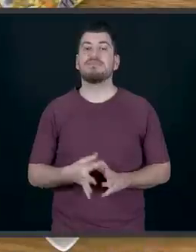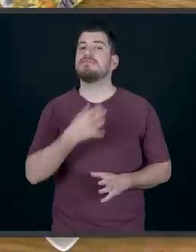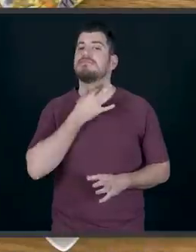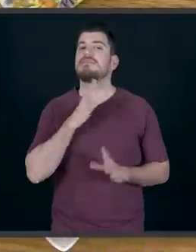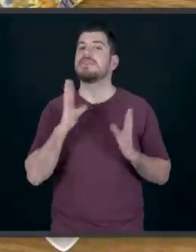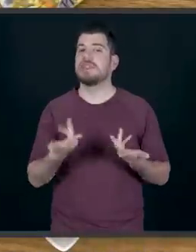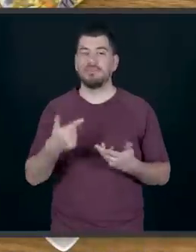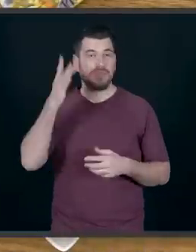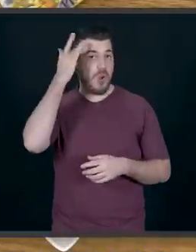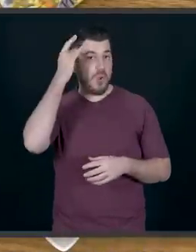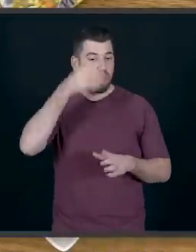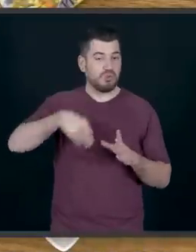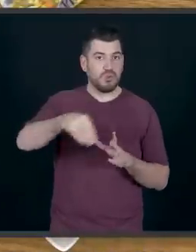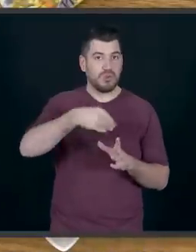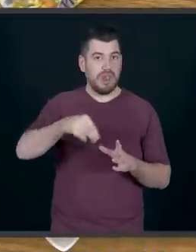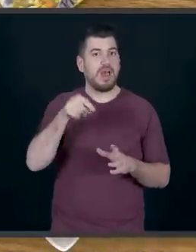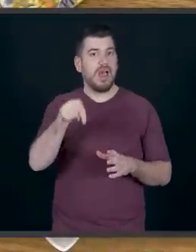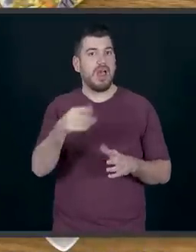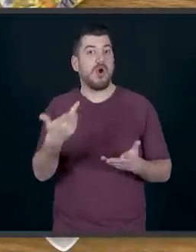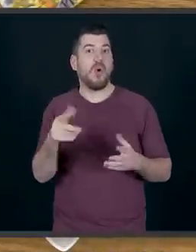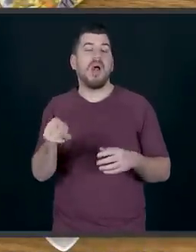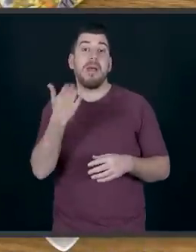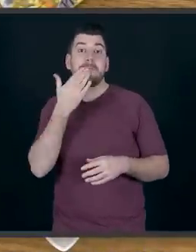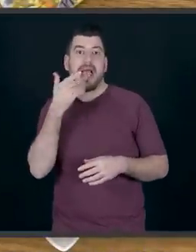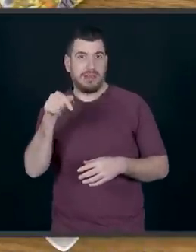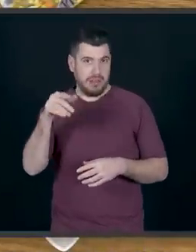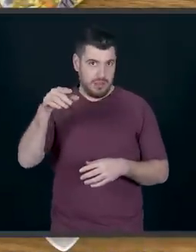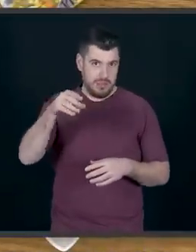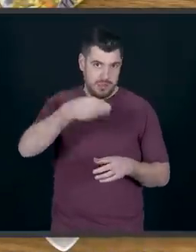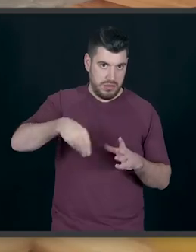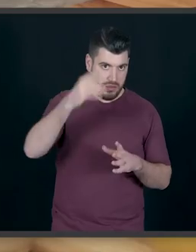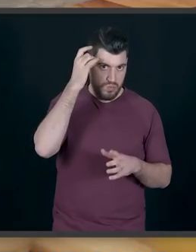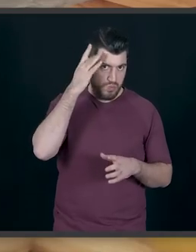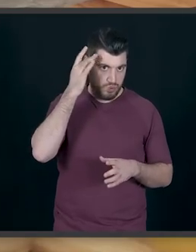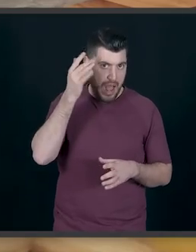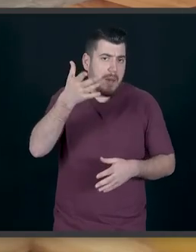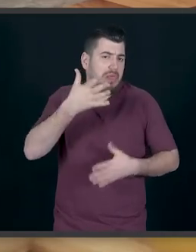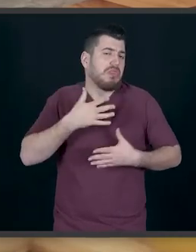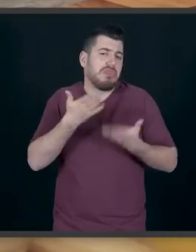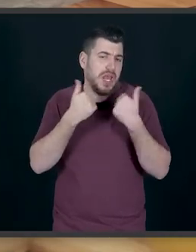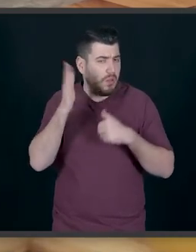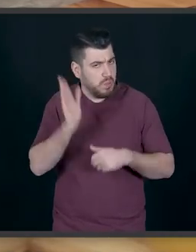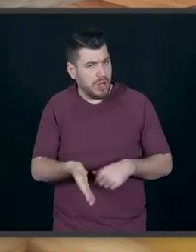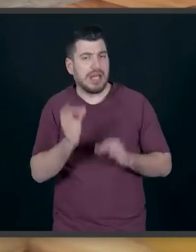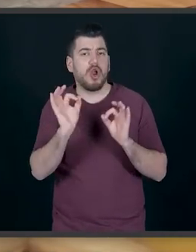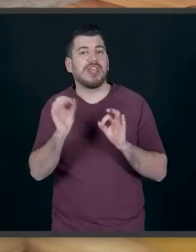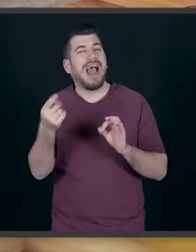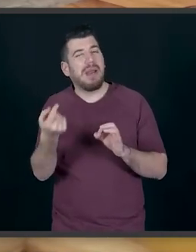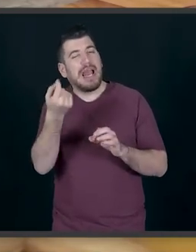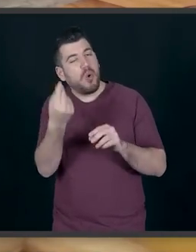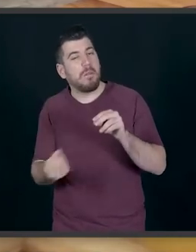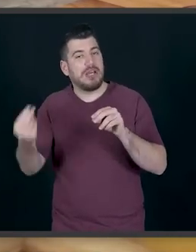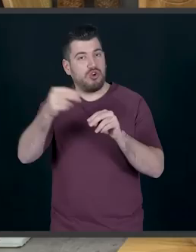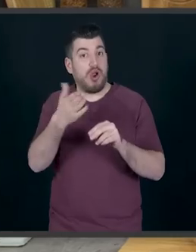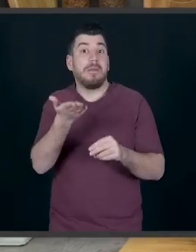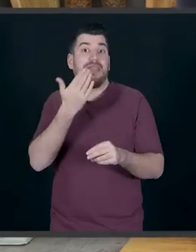Χρειαζόμαστε τη μουστάρδα μας. Εγώ έχω βάλει πικάντικη. Σε περίπτωση που δεν έχετε πικάντικη μπορείτε να βάλετε και κανονική. Απλά βάλετε λίγο παραπάνω άμα